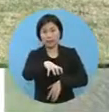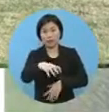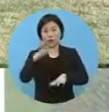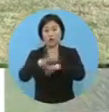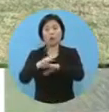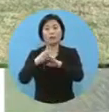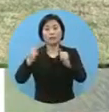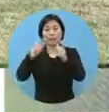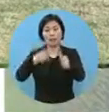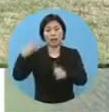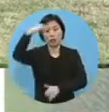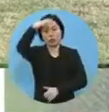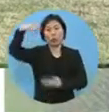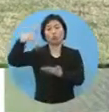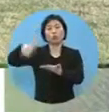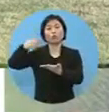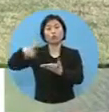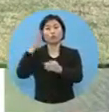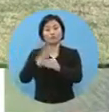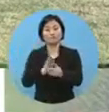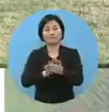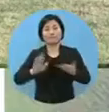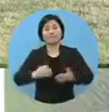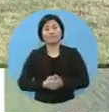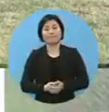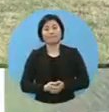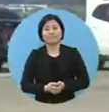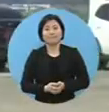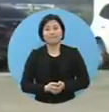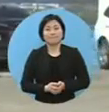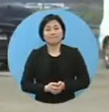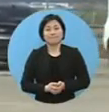열어 좋은 반응을 얻고 있습니다. 함께 보시죠.